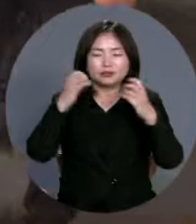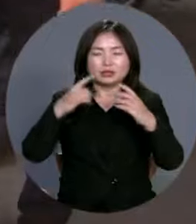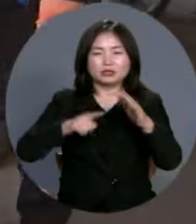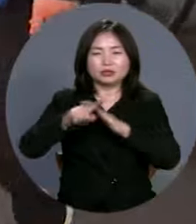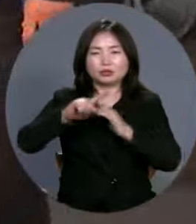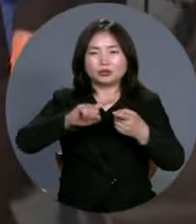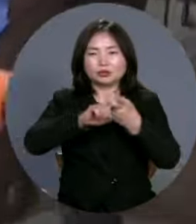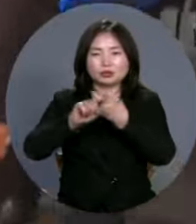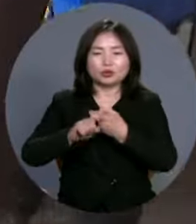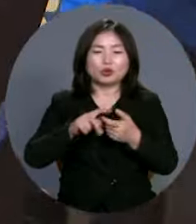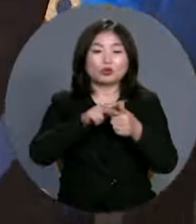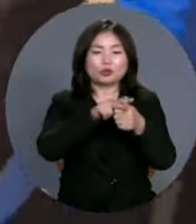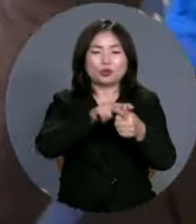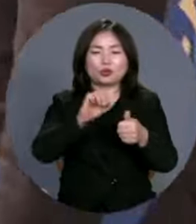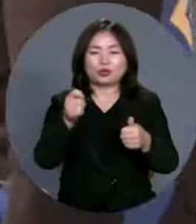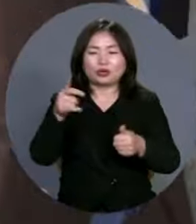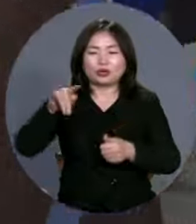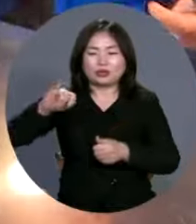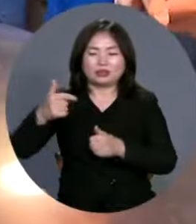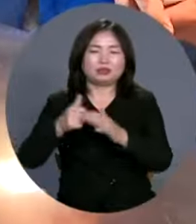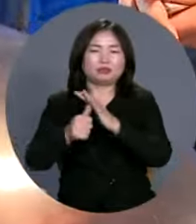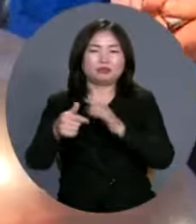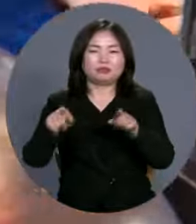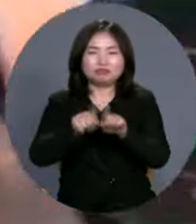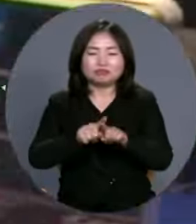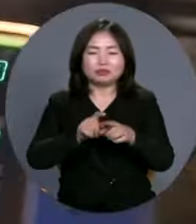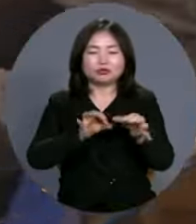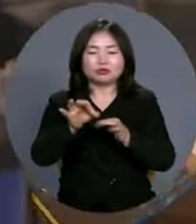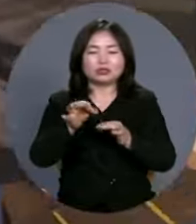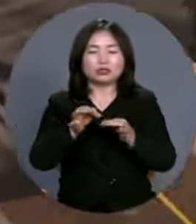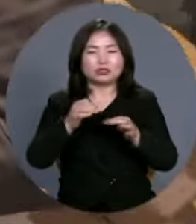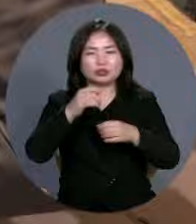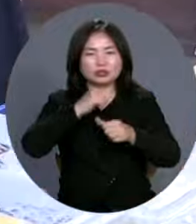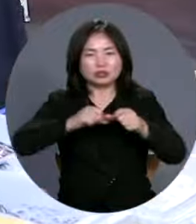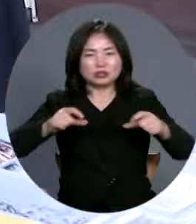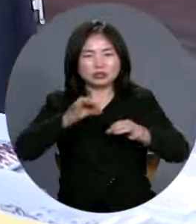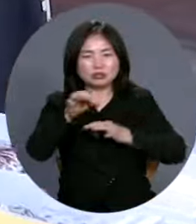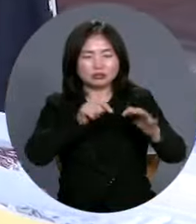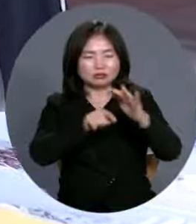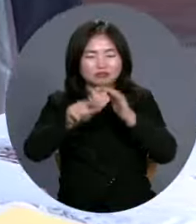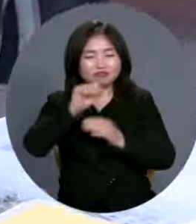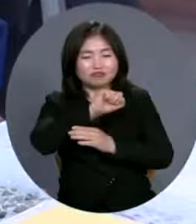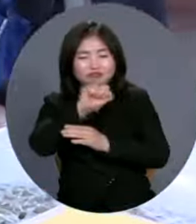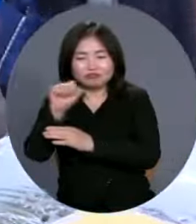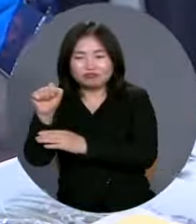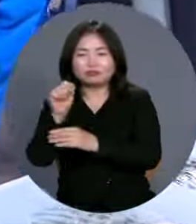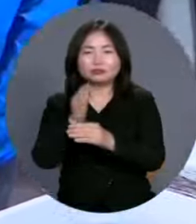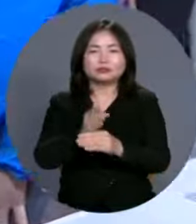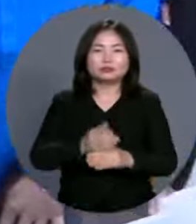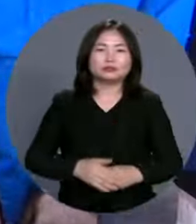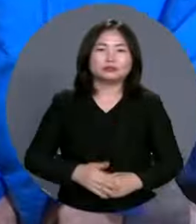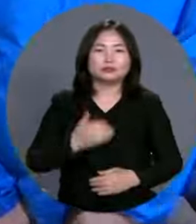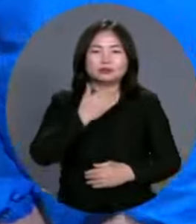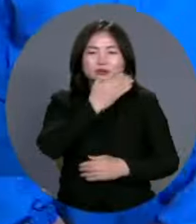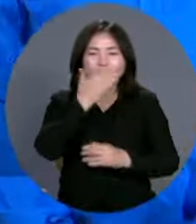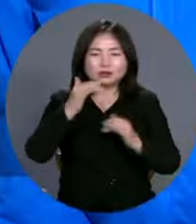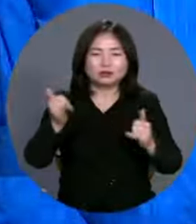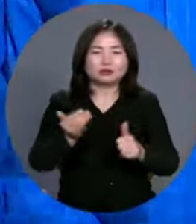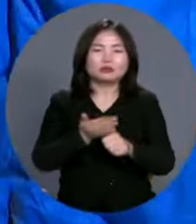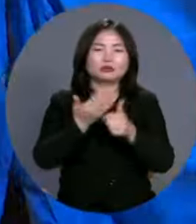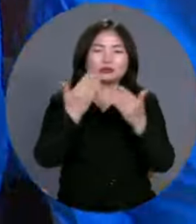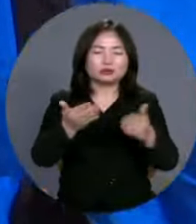새진보연합 총선 후보가 용혜인 전 대표와 함께 대구 수성시장을 돌며 얼굴을 알립니다. 젊은 사람 키워줘야지.